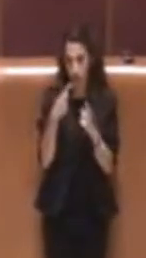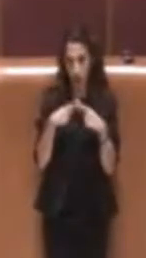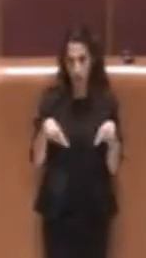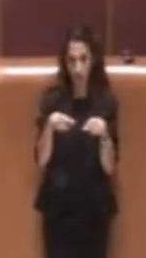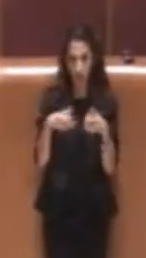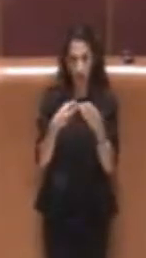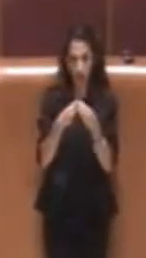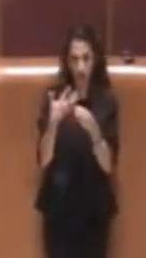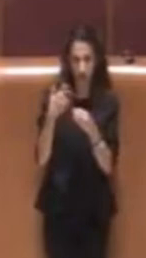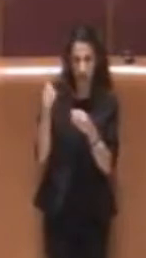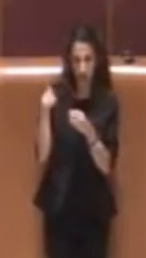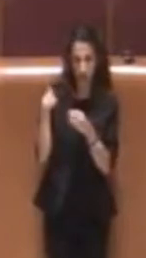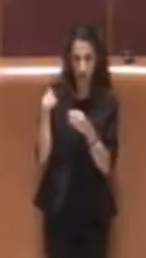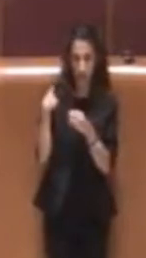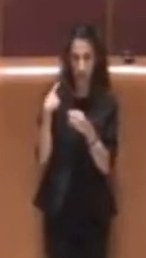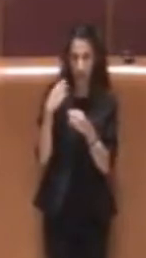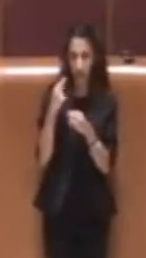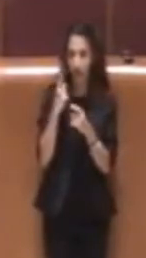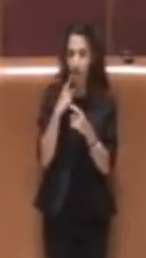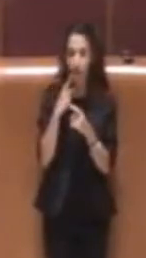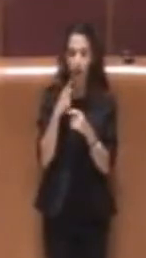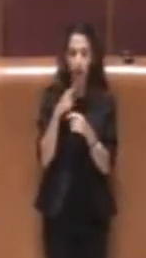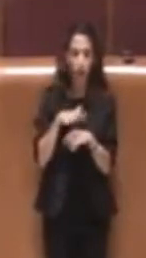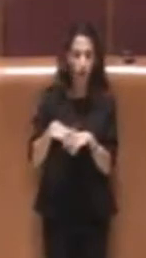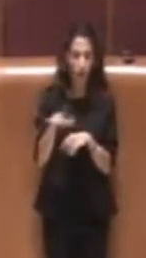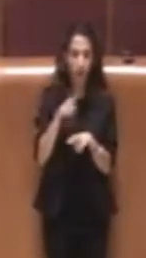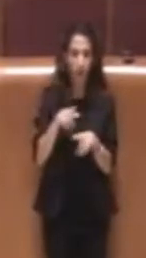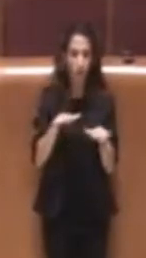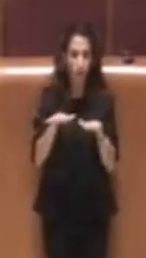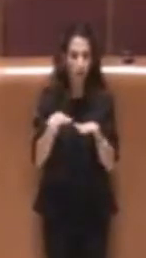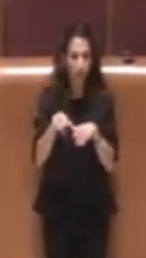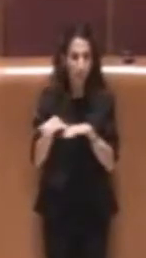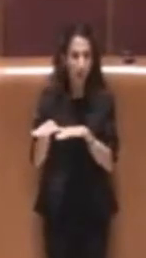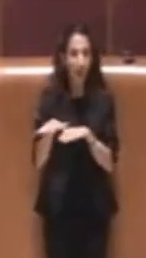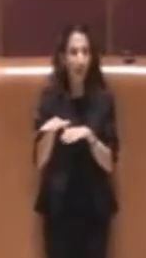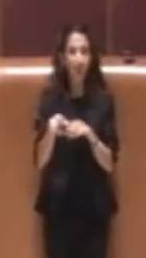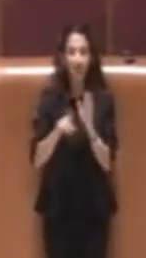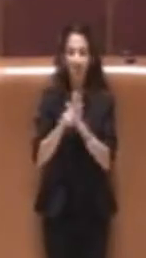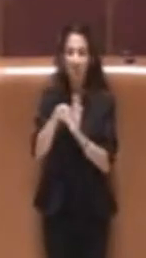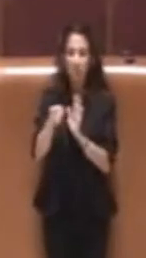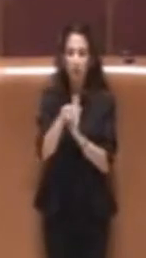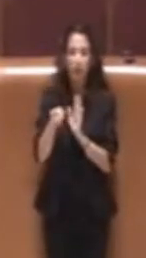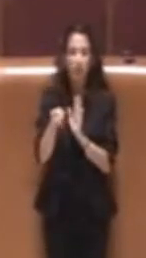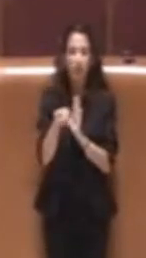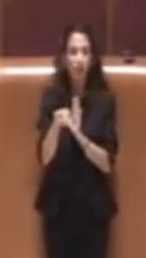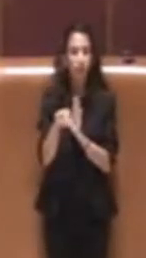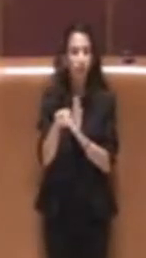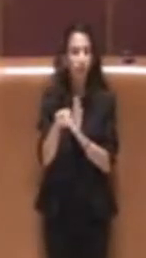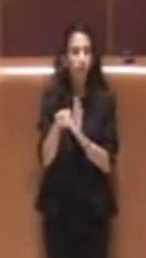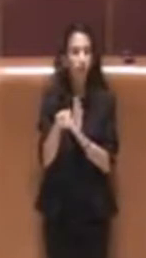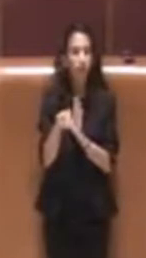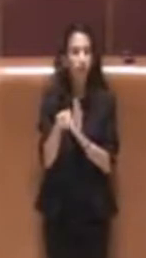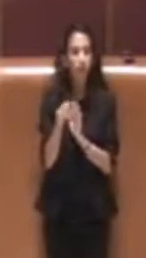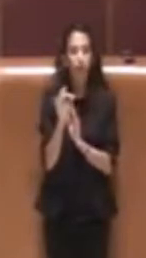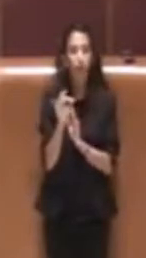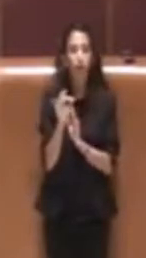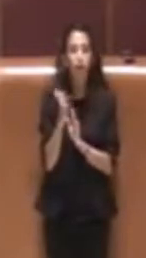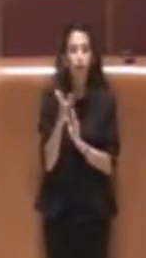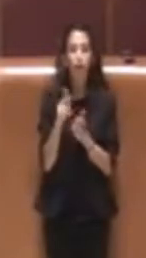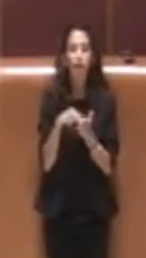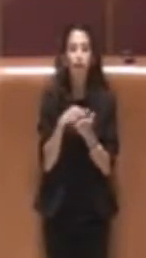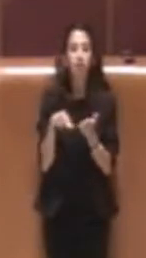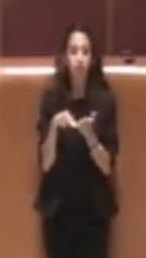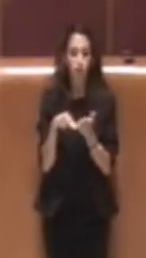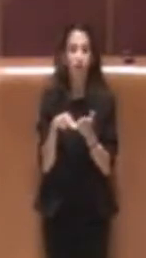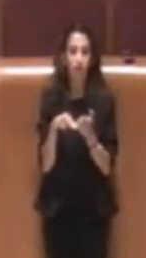congiunte urbanistica e mobilità, che l'esito delle stesse è stata una votazione